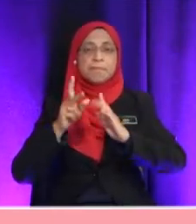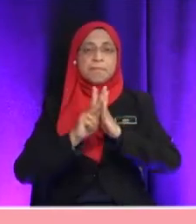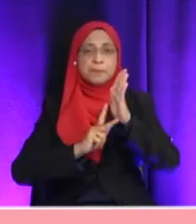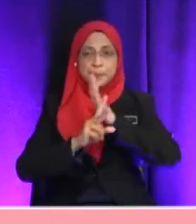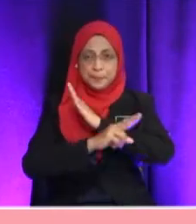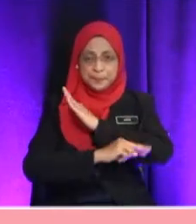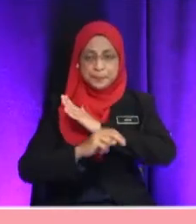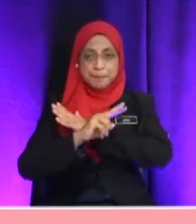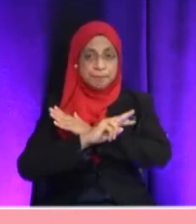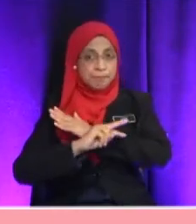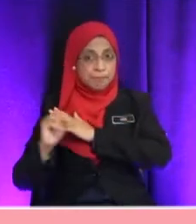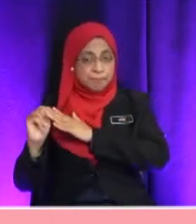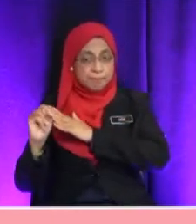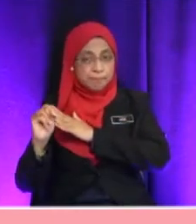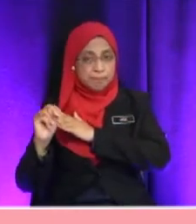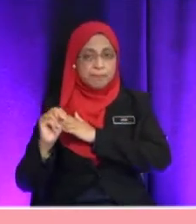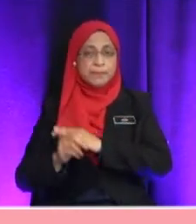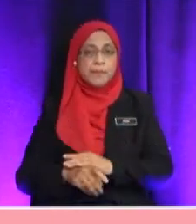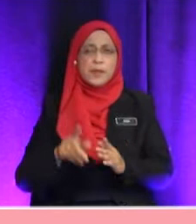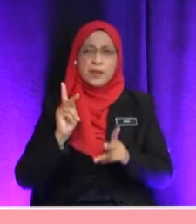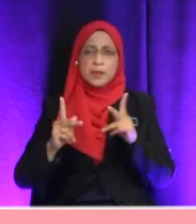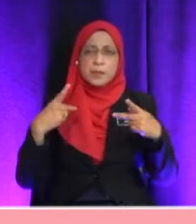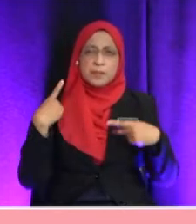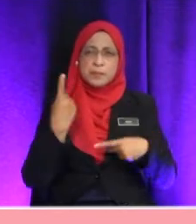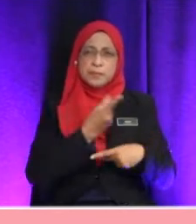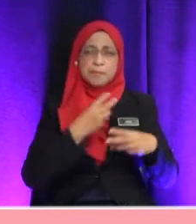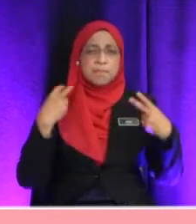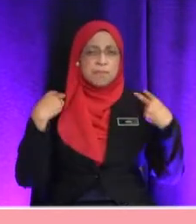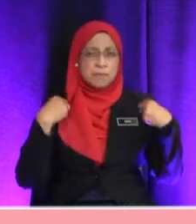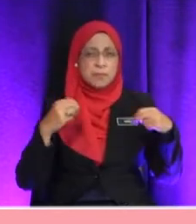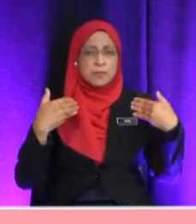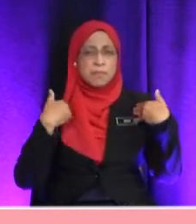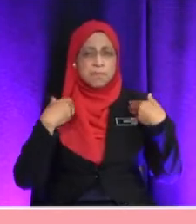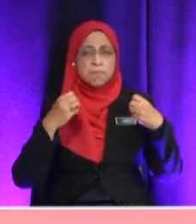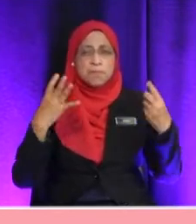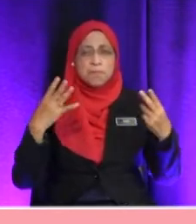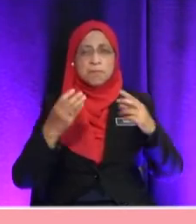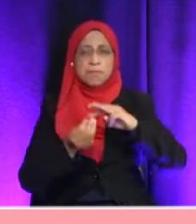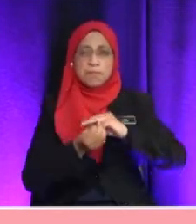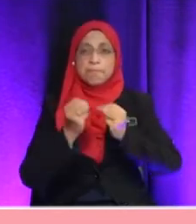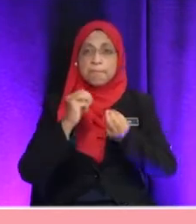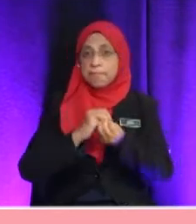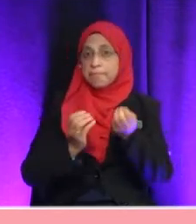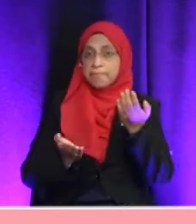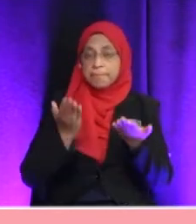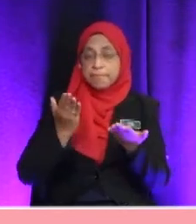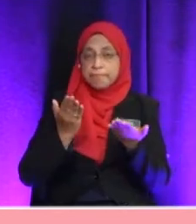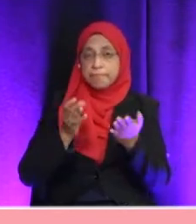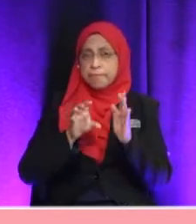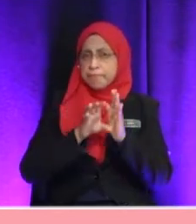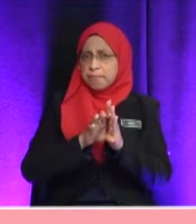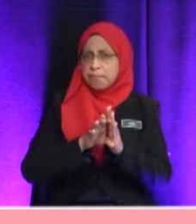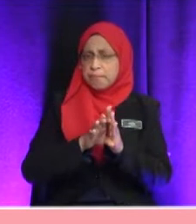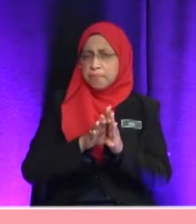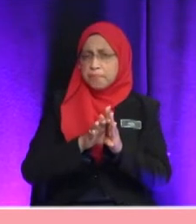dapat melindungi DPD berbagai risiko berbagai risiko aku contoh-contoh risikonya seperti yang eh Kalau